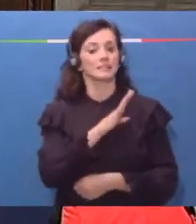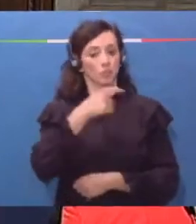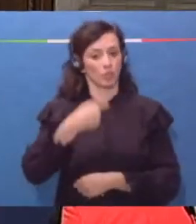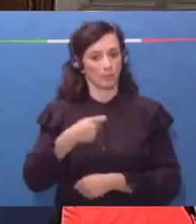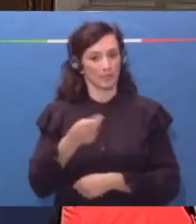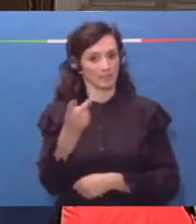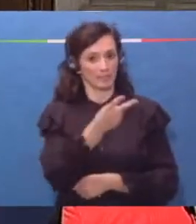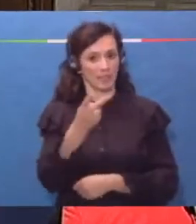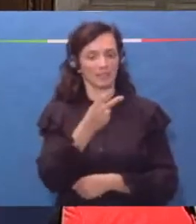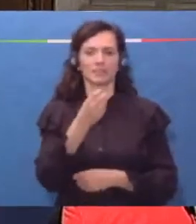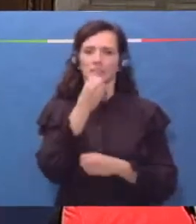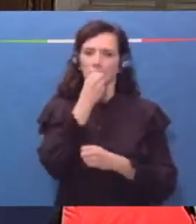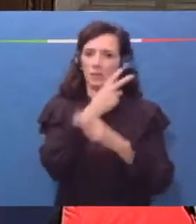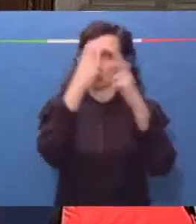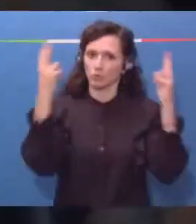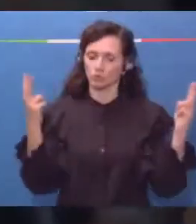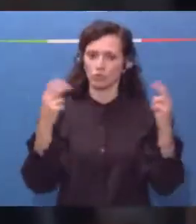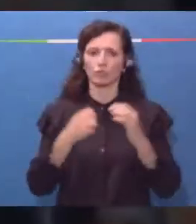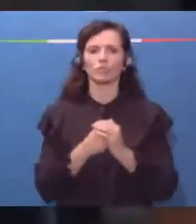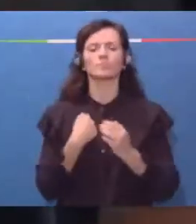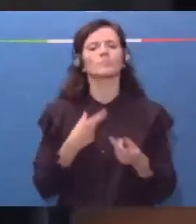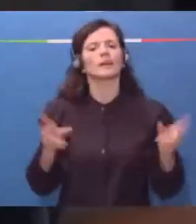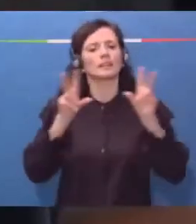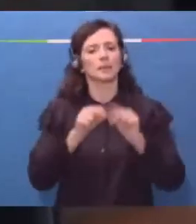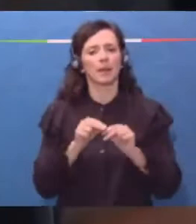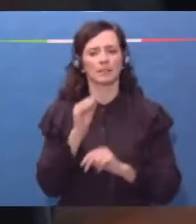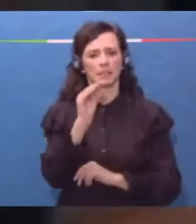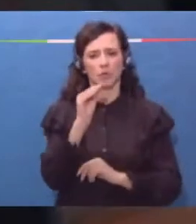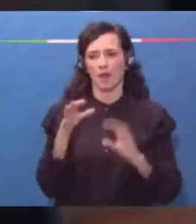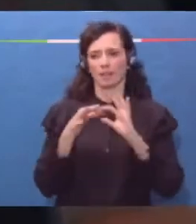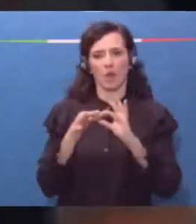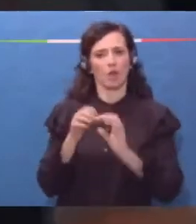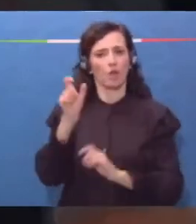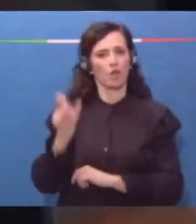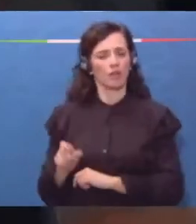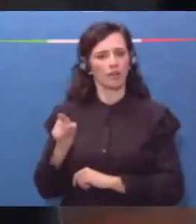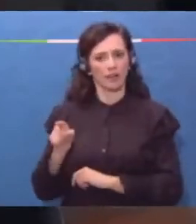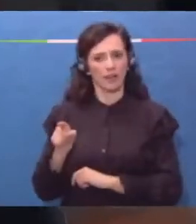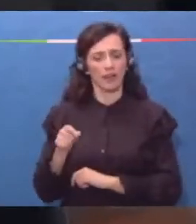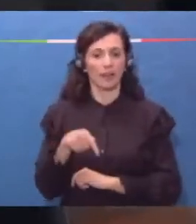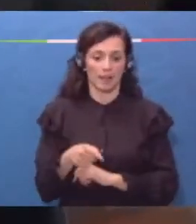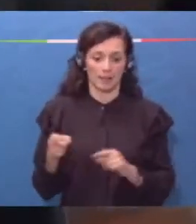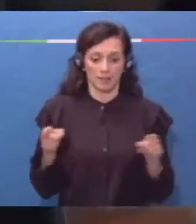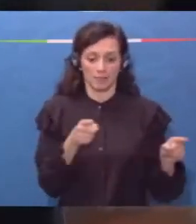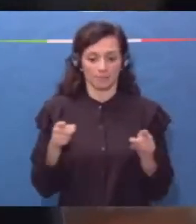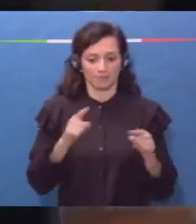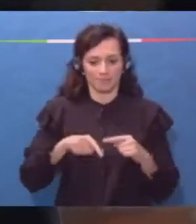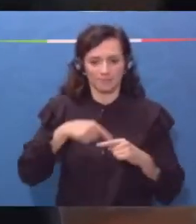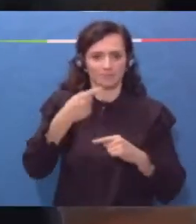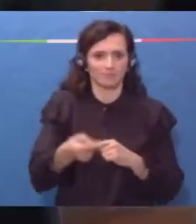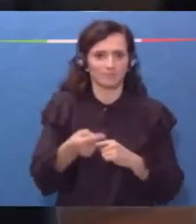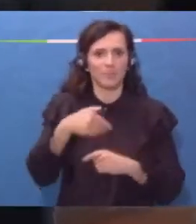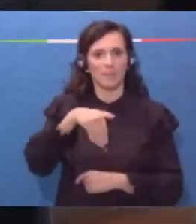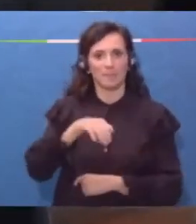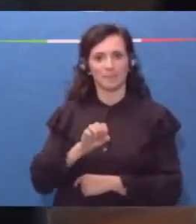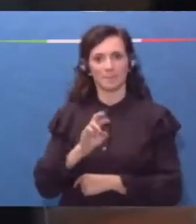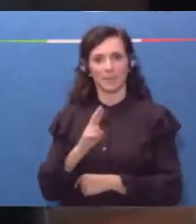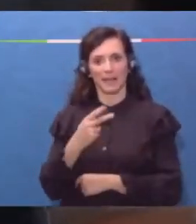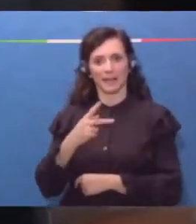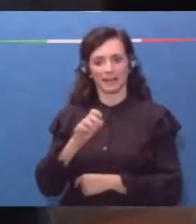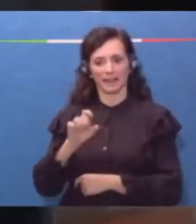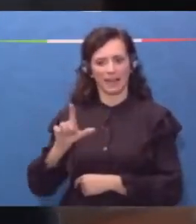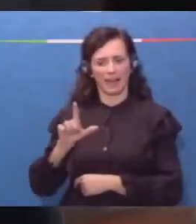Per riprendere la domanda del collega, siamo nell'epoca post-Merkel, si pone la domanda